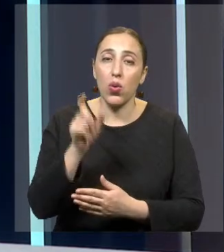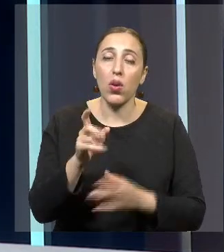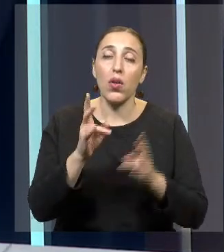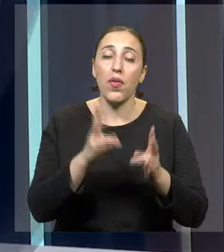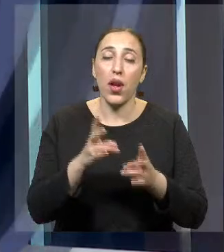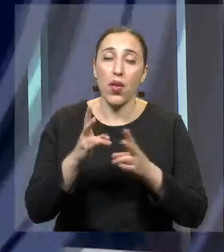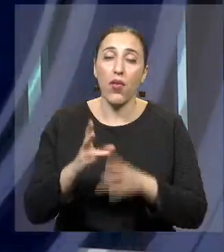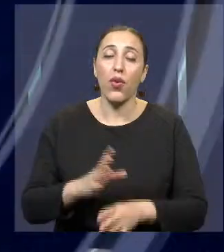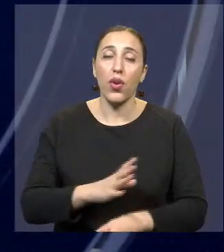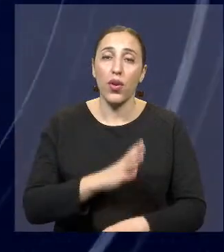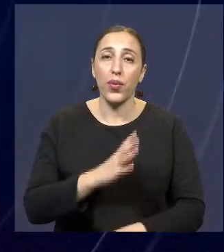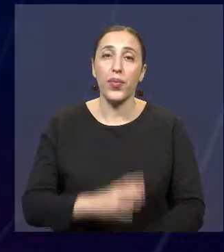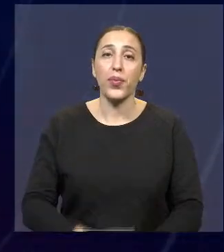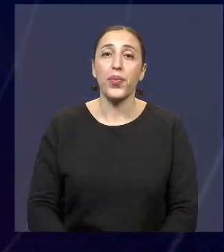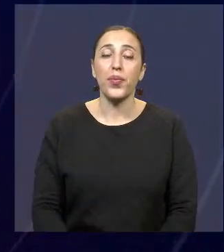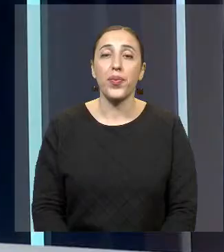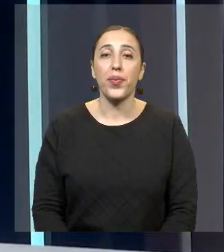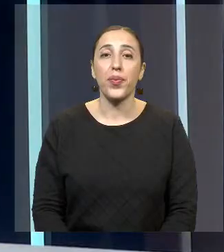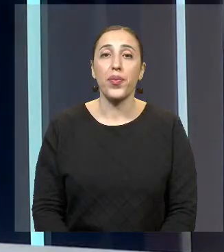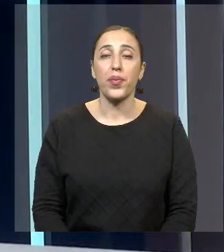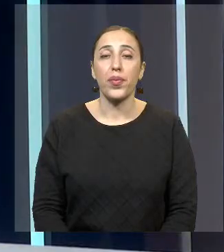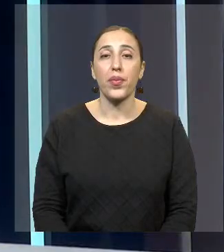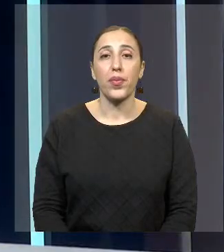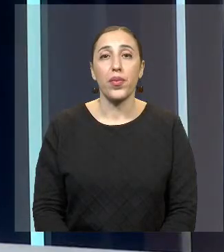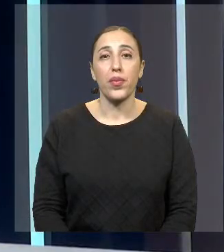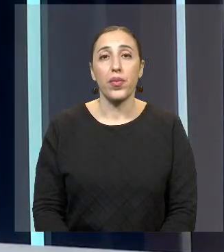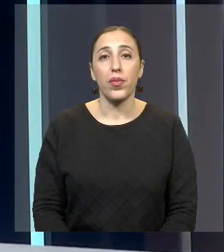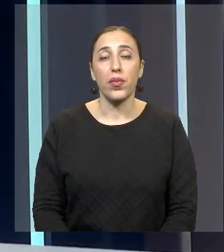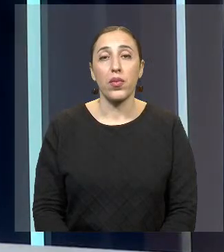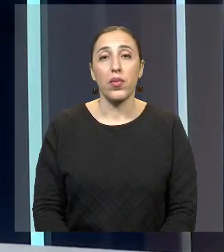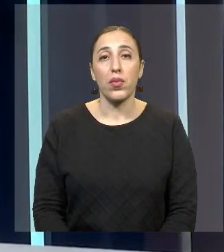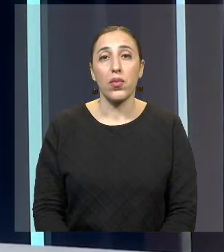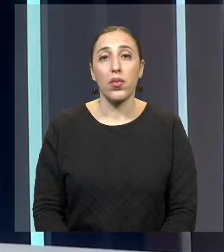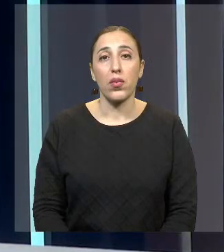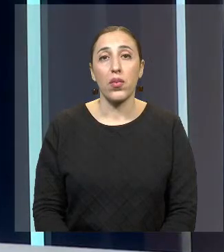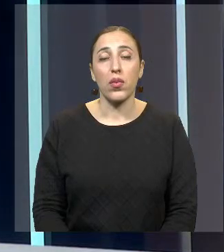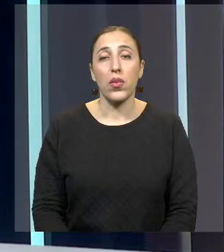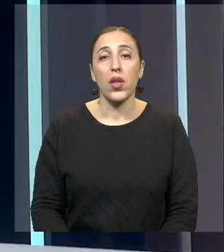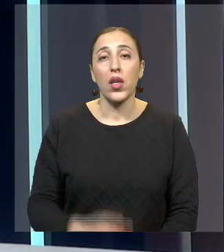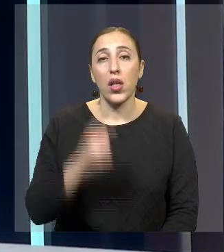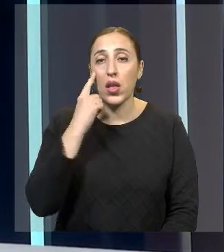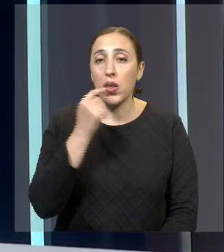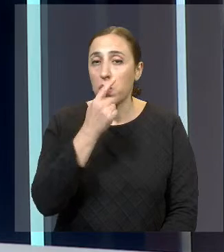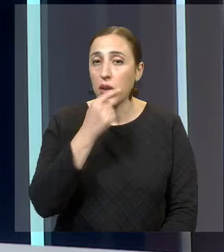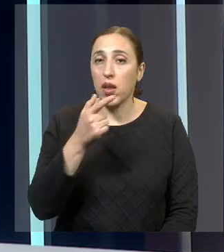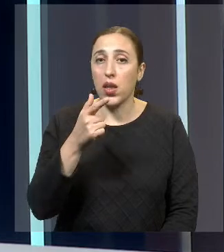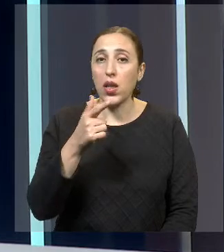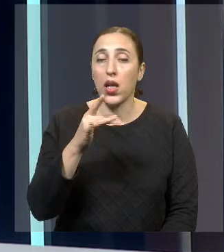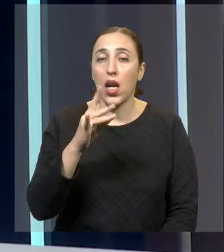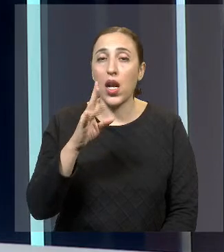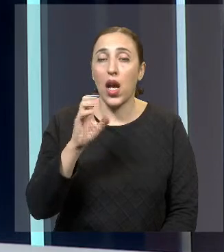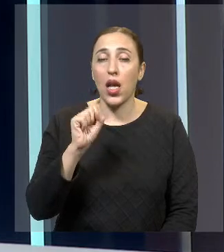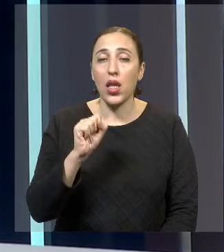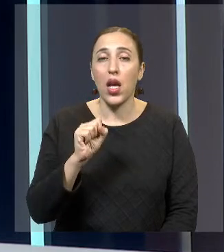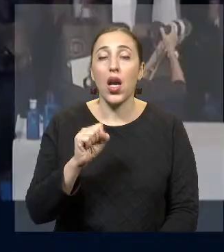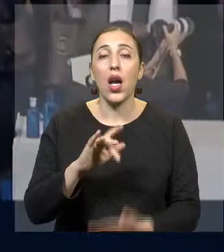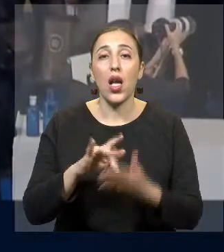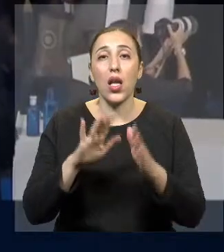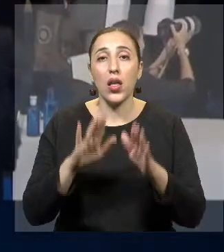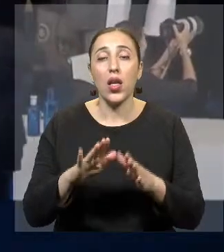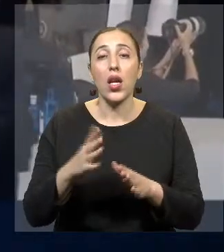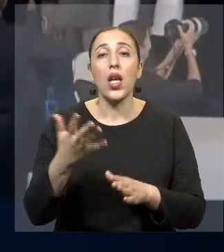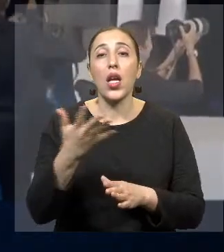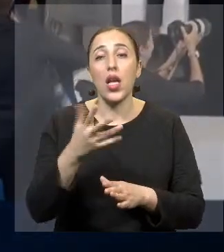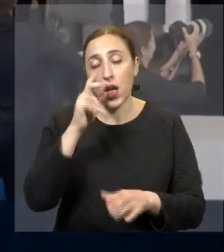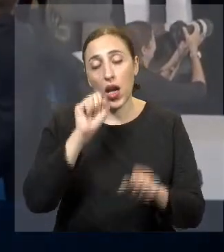էցավ։ Կրանադայմ այսօր պետք է կայանար պաշինյան ալիև շոլց Մագրոն Միշել